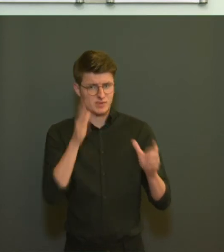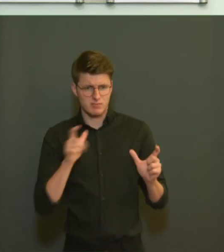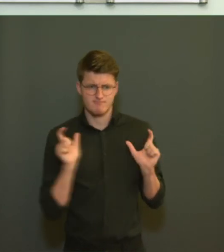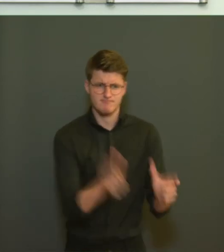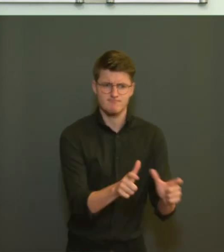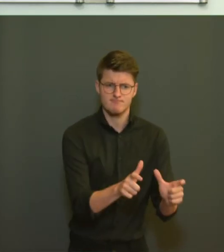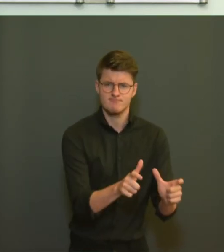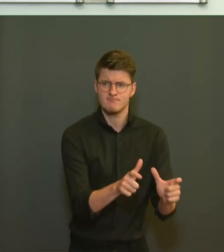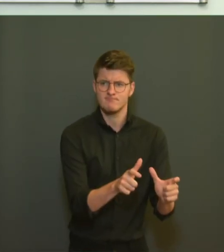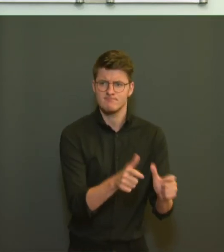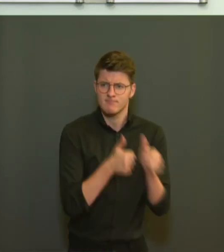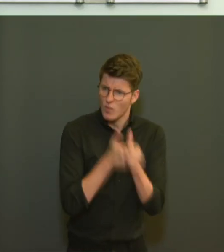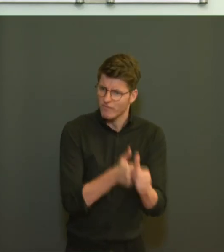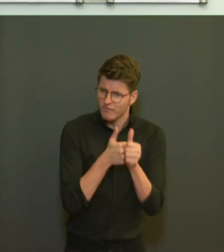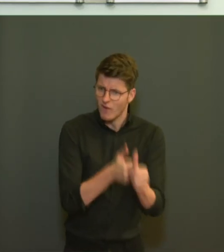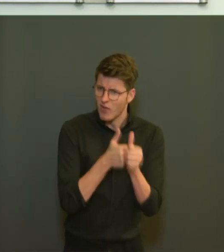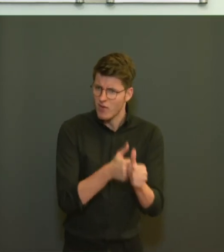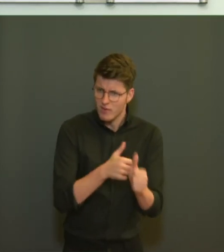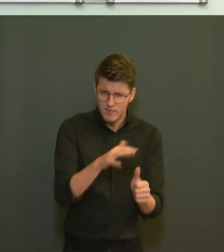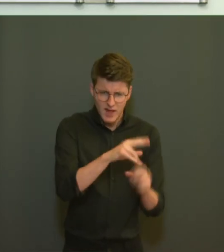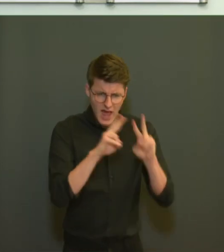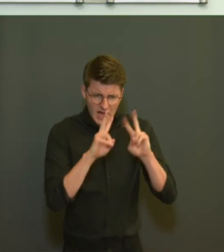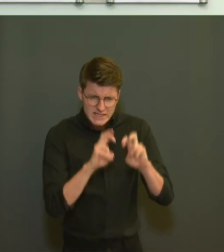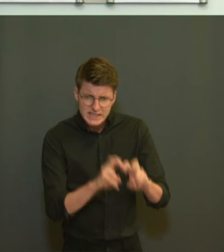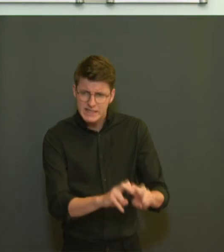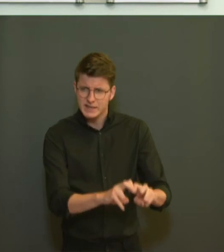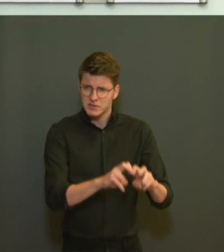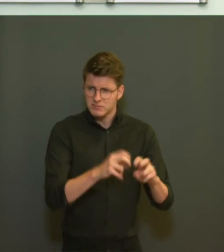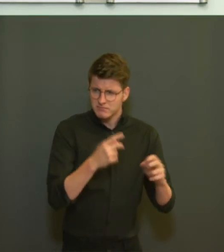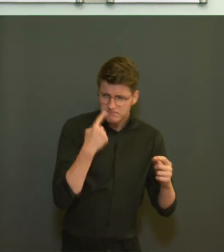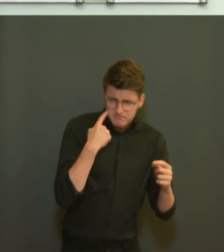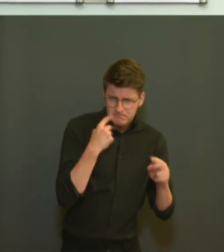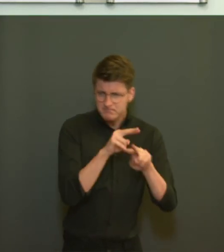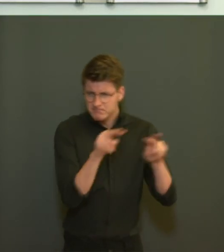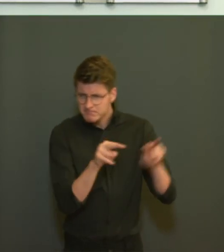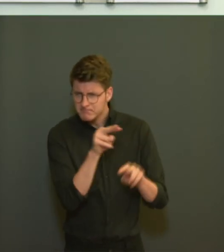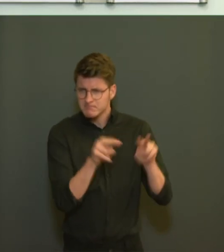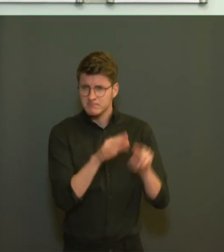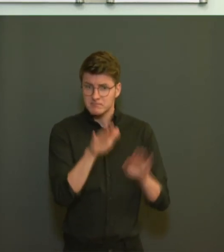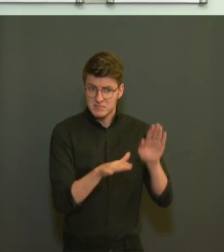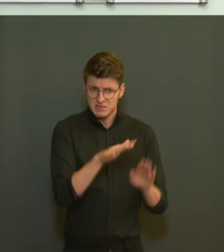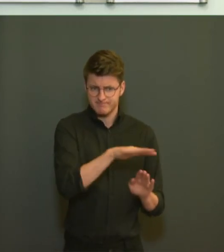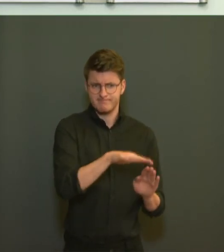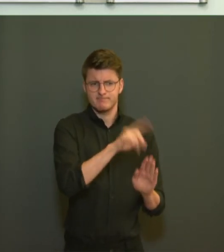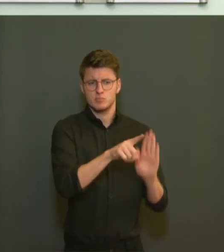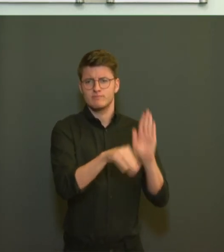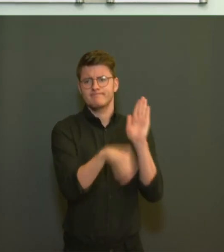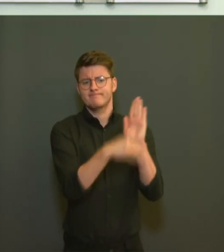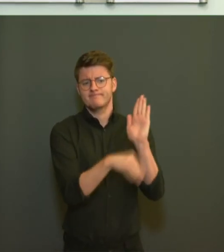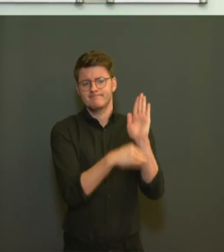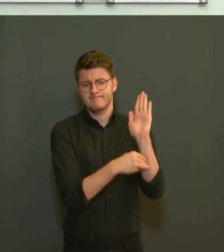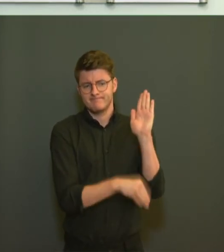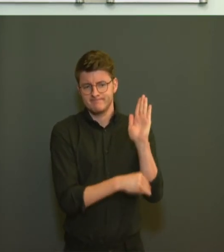situatie lokaal te gaan analyseren en eventueel bijkomende maatregelen te nemen.